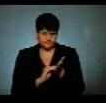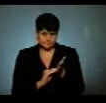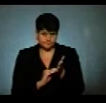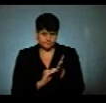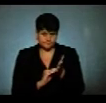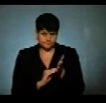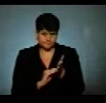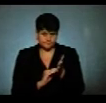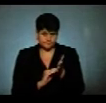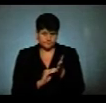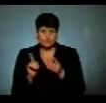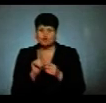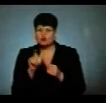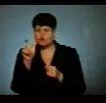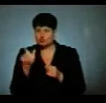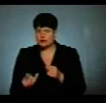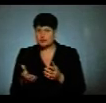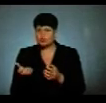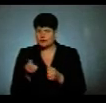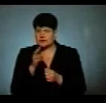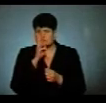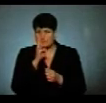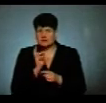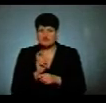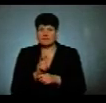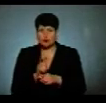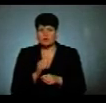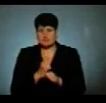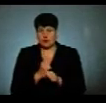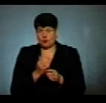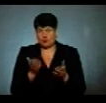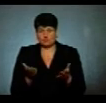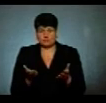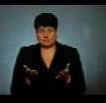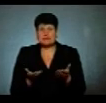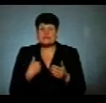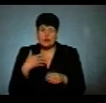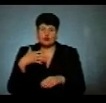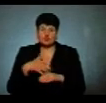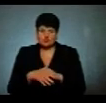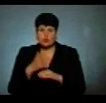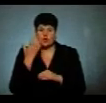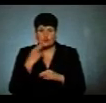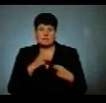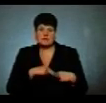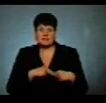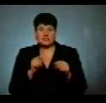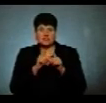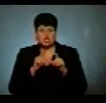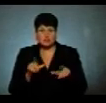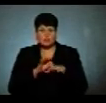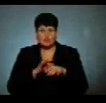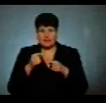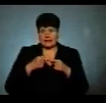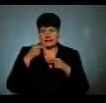що людина отримує заробітну плату від виходів на роботу. Я розумію, коли працівники шкіл проводять